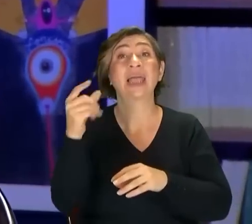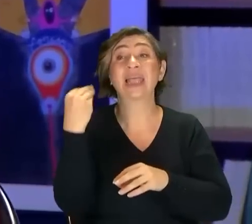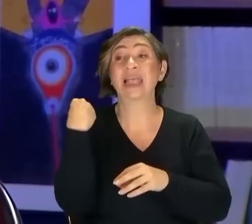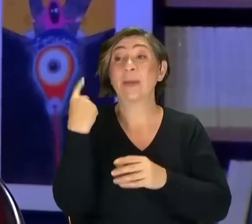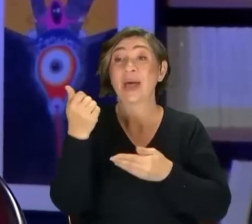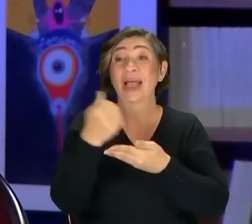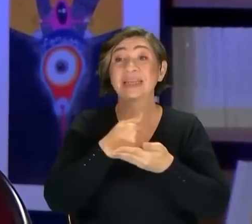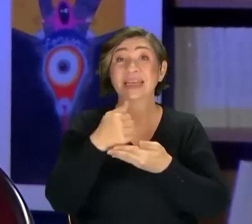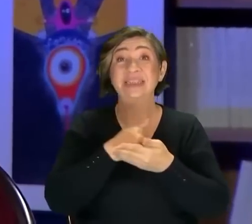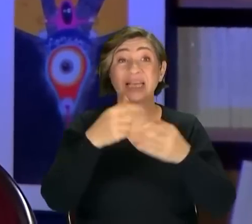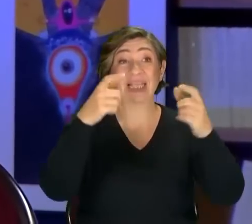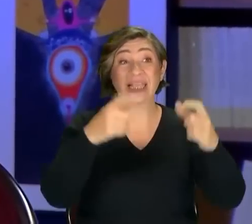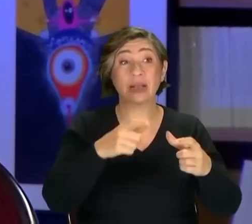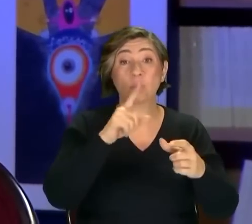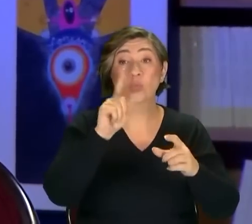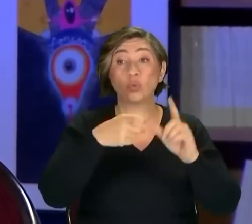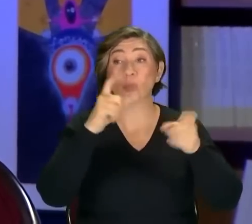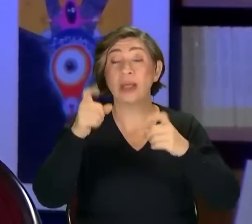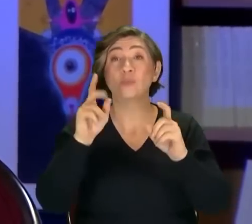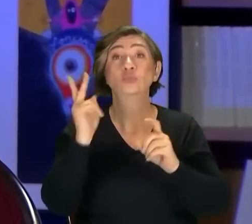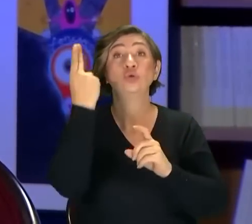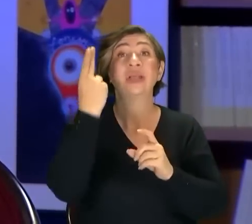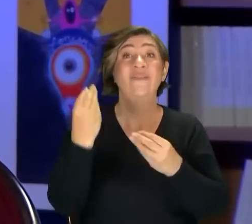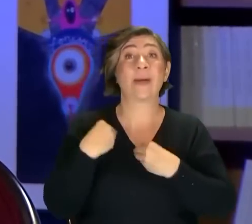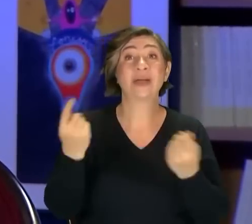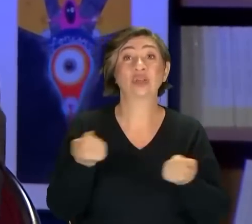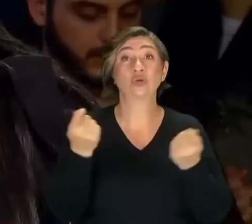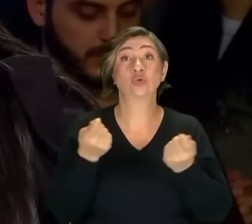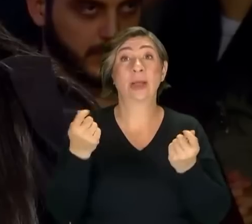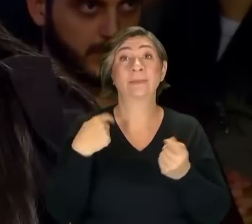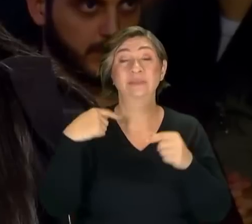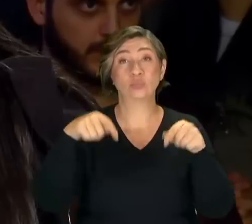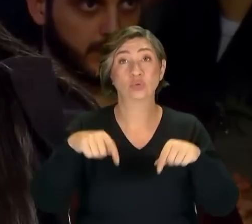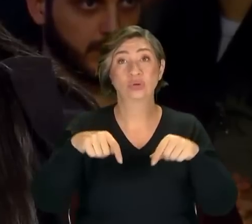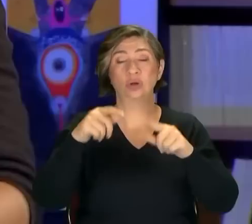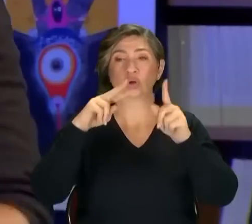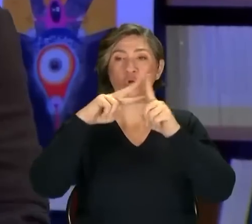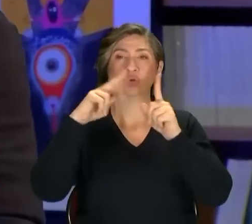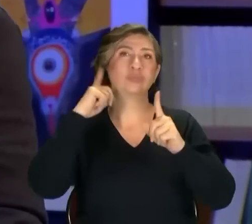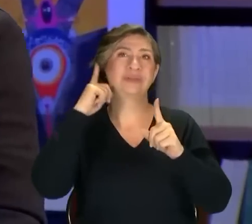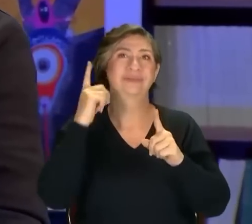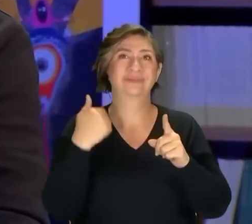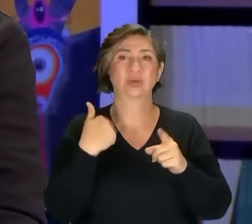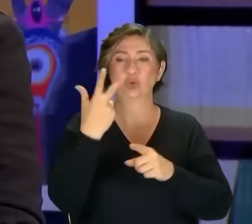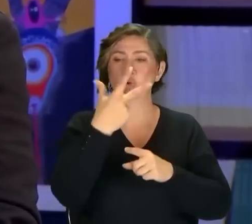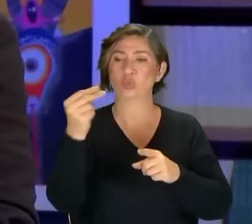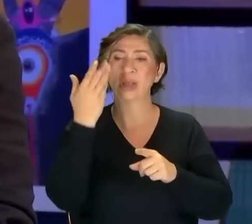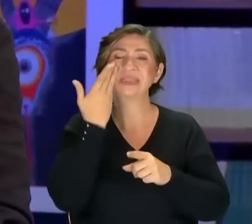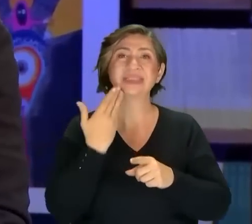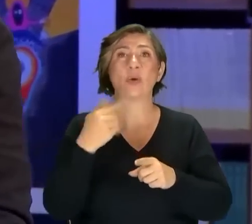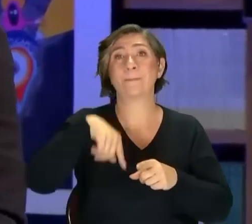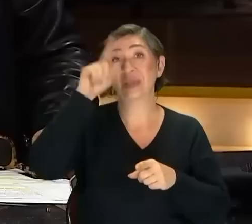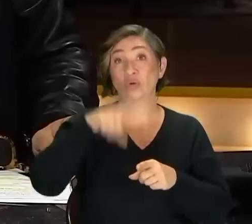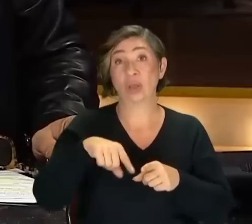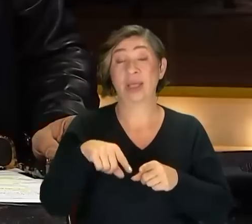yeni para kazanılacak mecrayı aslında burada bize müjdeliyorlar belki de. Yani biz bugün mesela çıkıp YouTuber'lar diyoruz ya benim 3 milyon kişi izliyor bir